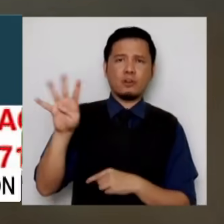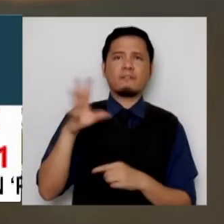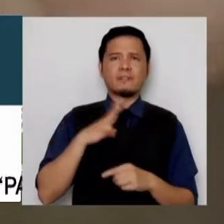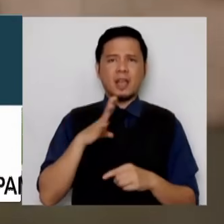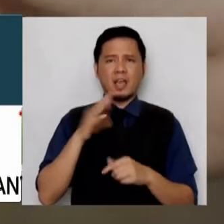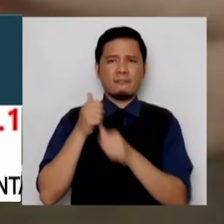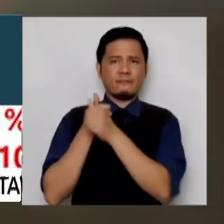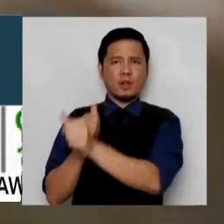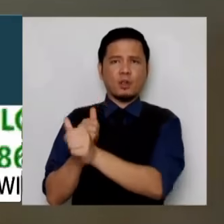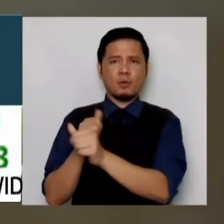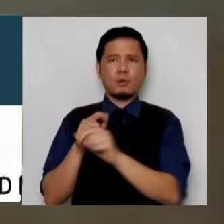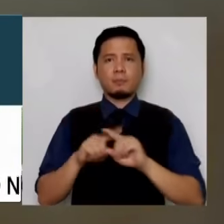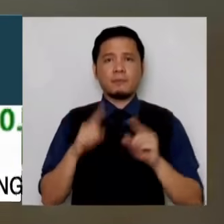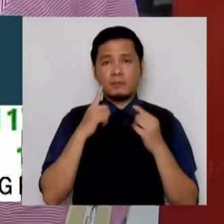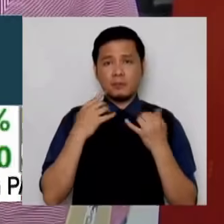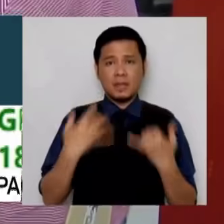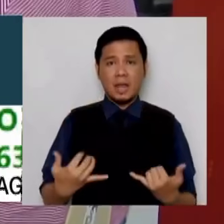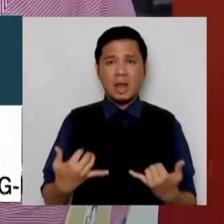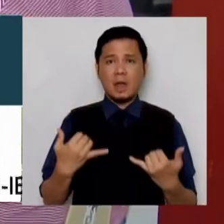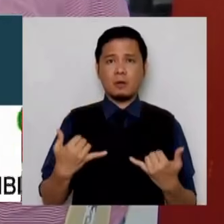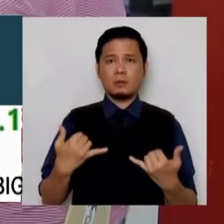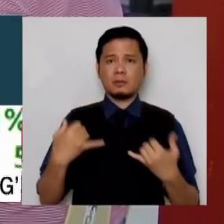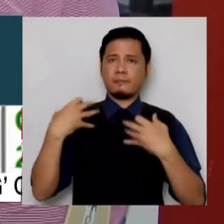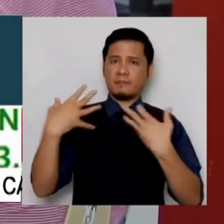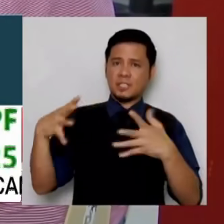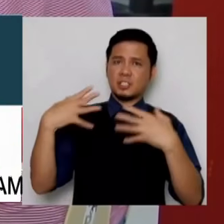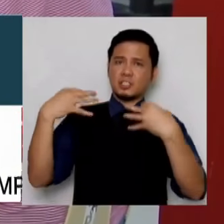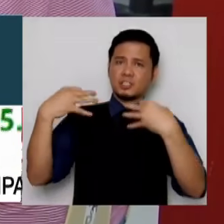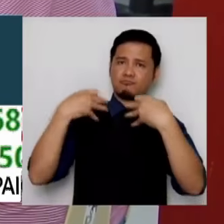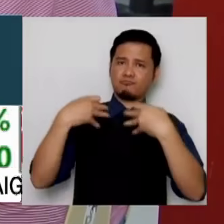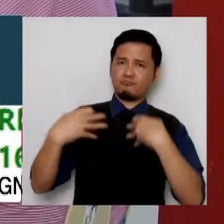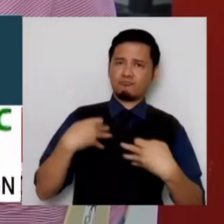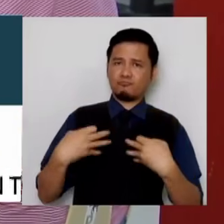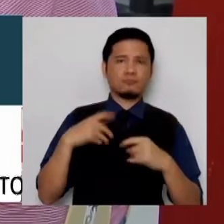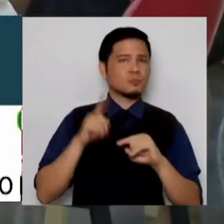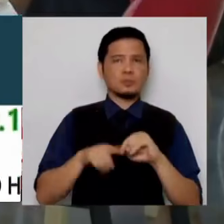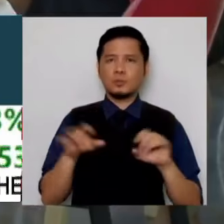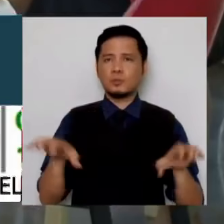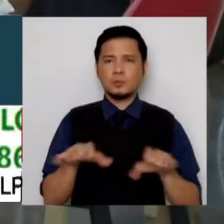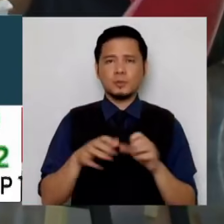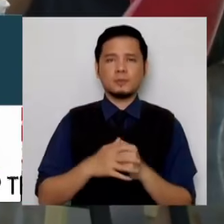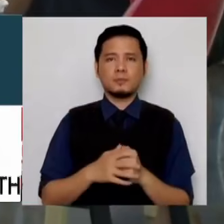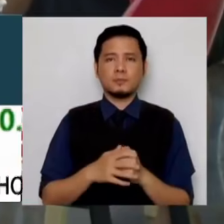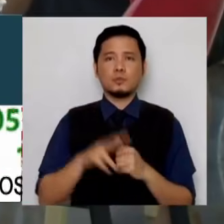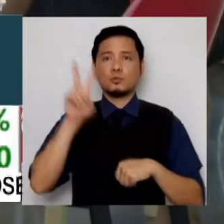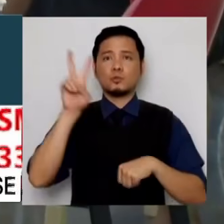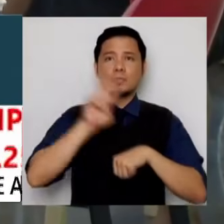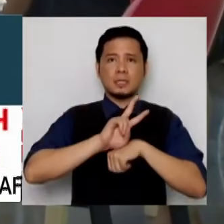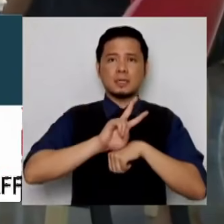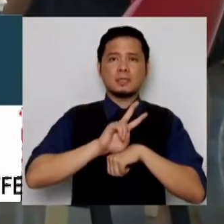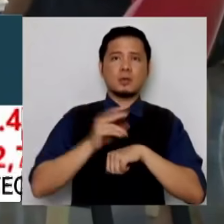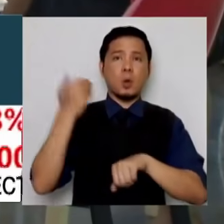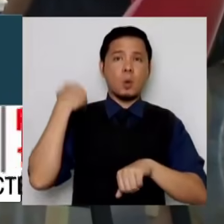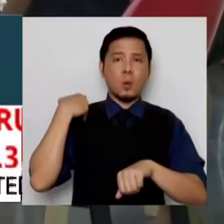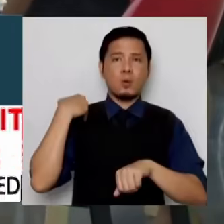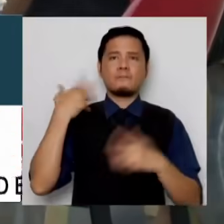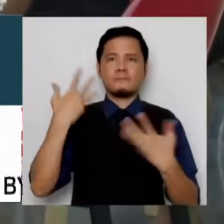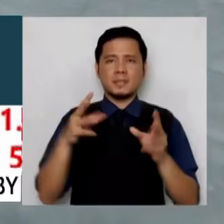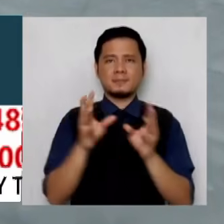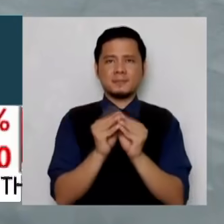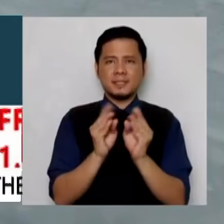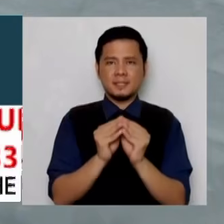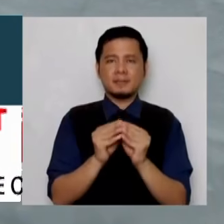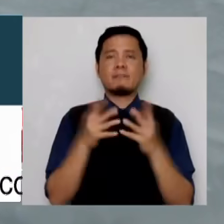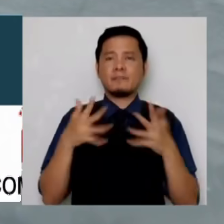comply. Pero ngayon, maliwanag, sabi na hindi pa pwede. Two nights ago, nagkaroon kami ng meeting. Actually, nag-request na po